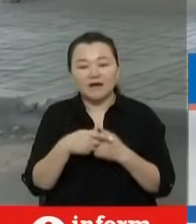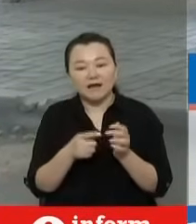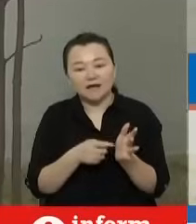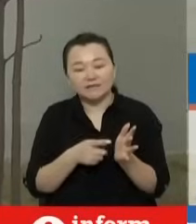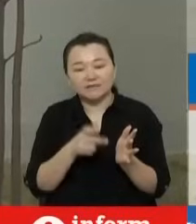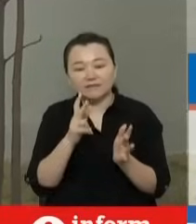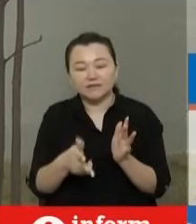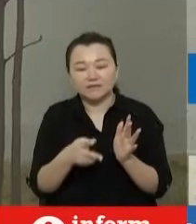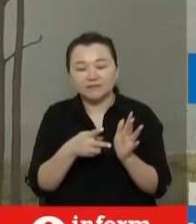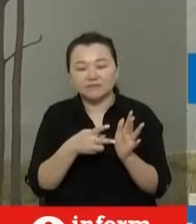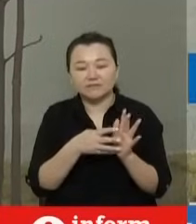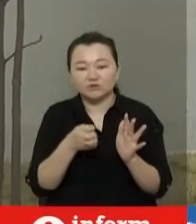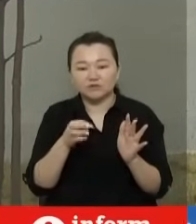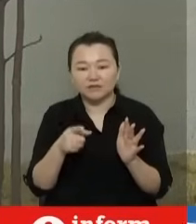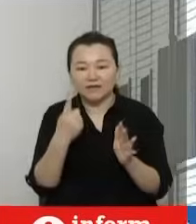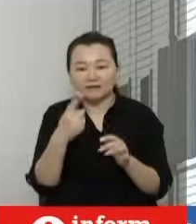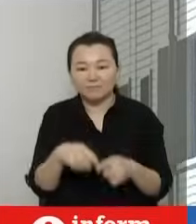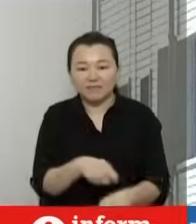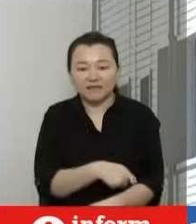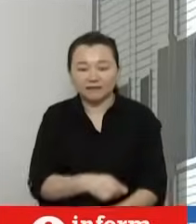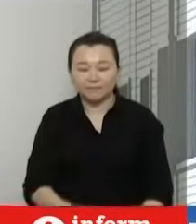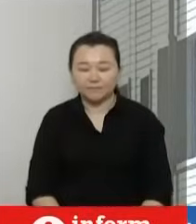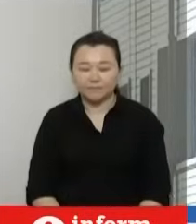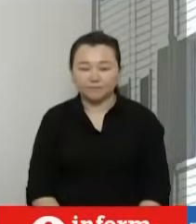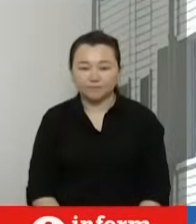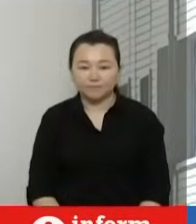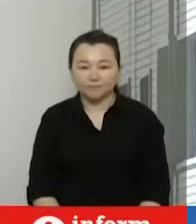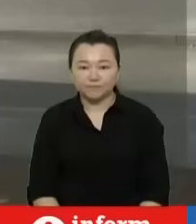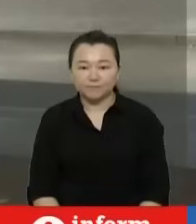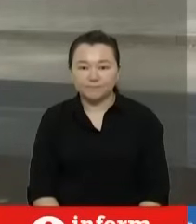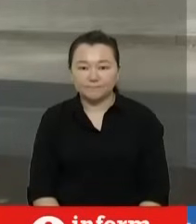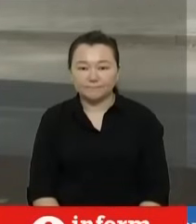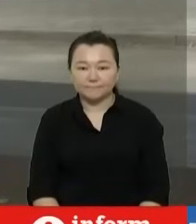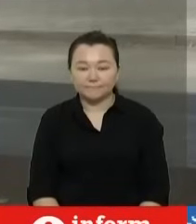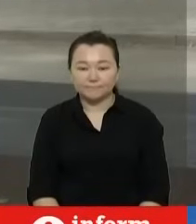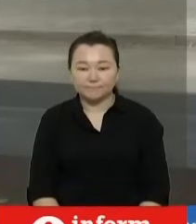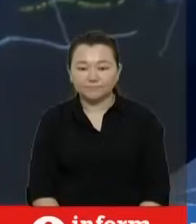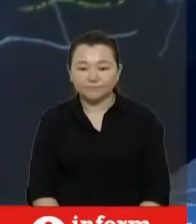3900 тенге за метр. Анастасия Новикова, Дурен Абдиев, Абзал Турабеков, Информбюро.